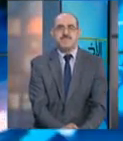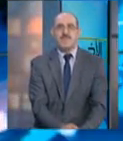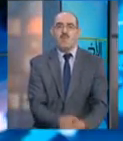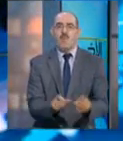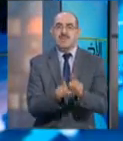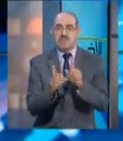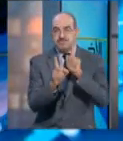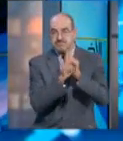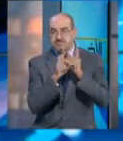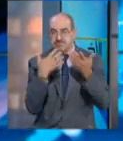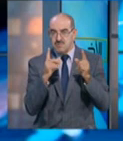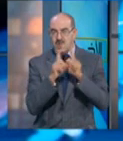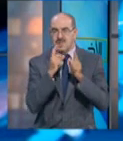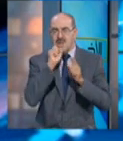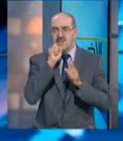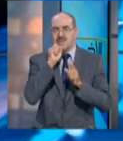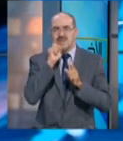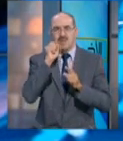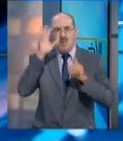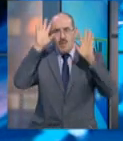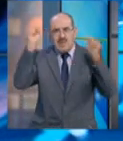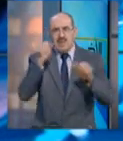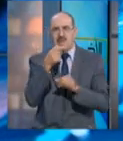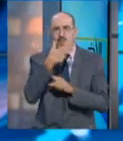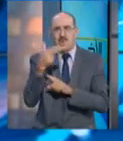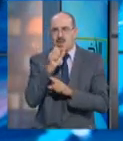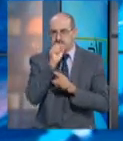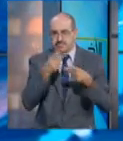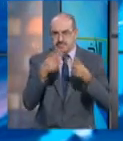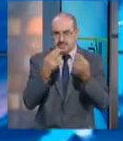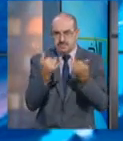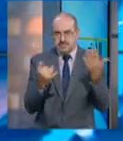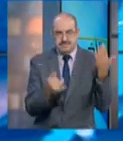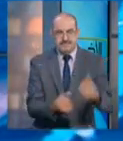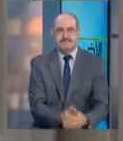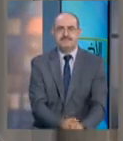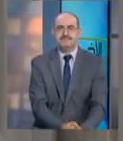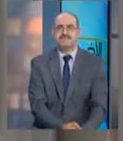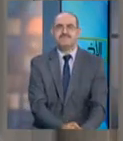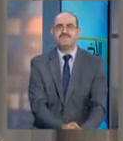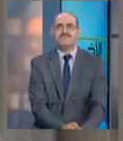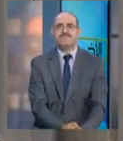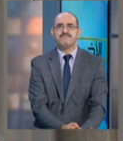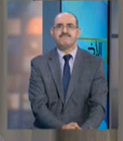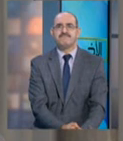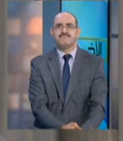وعقب الاستقبال أدلت سفيرة مملكة النرويج بالتصريح التالي. مرحبا،